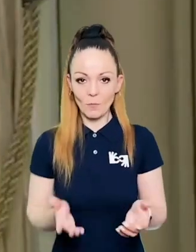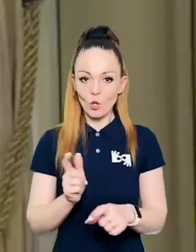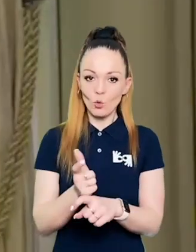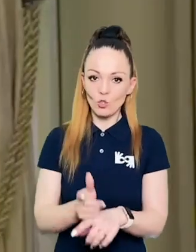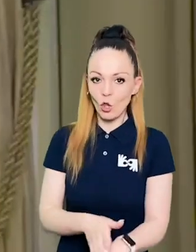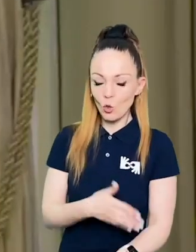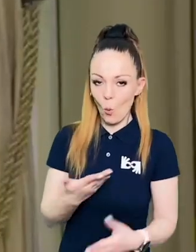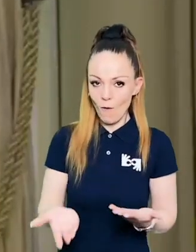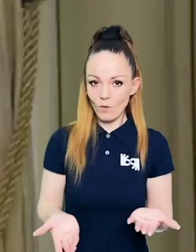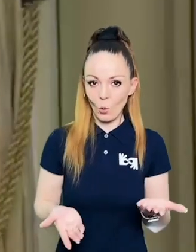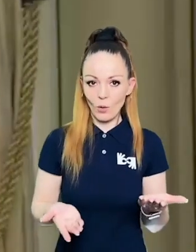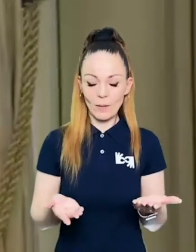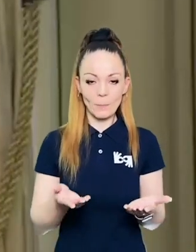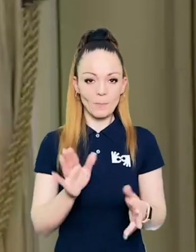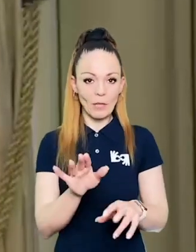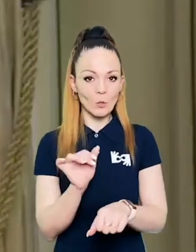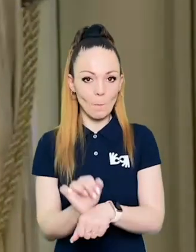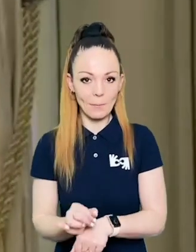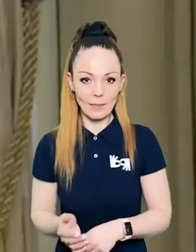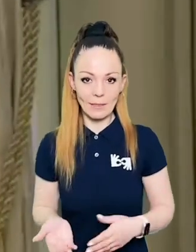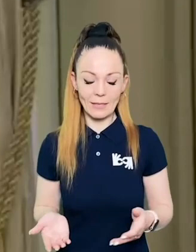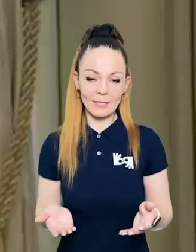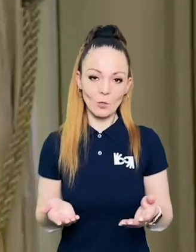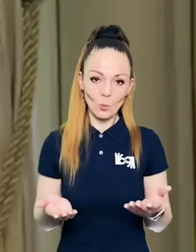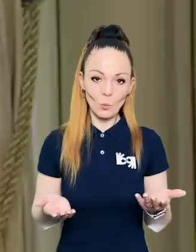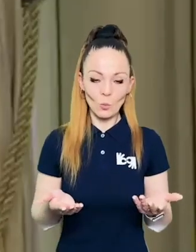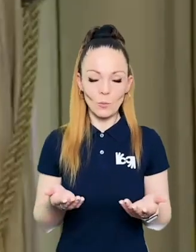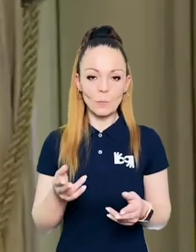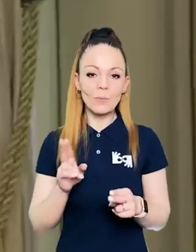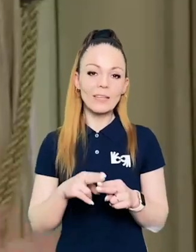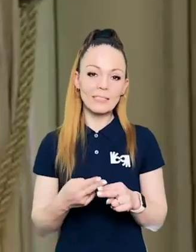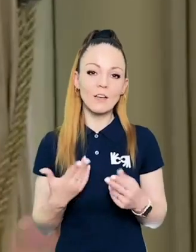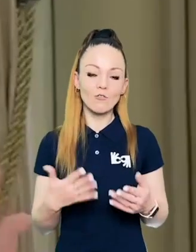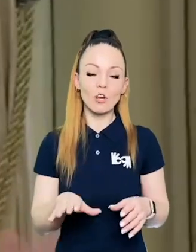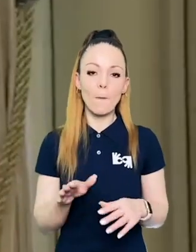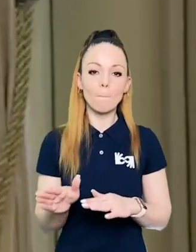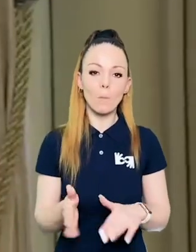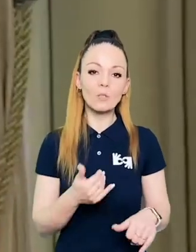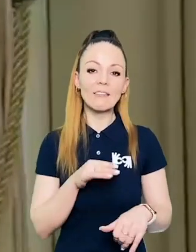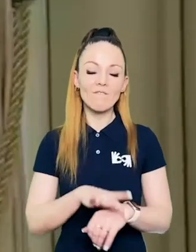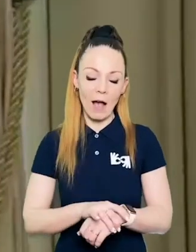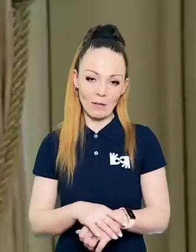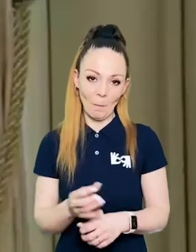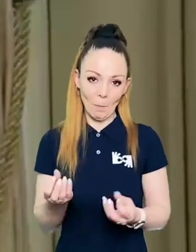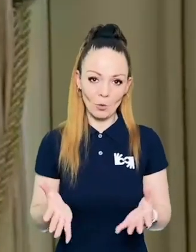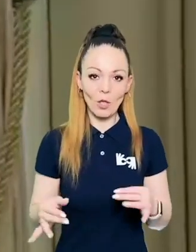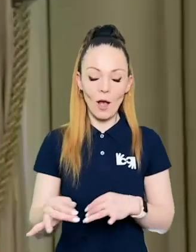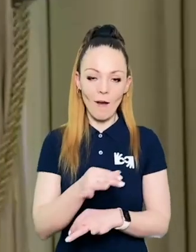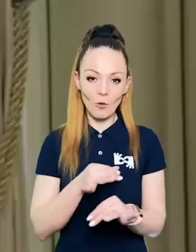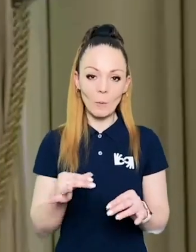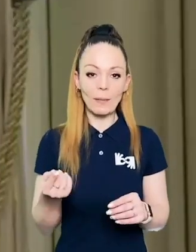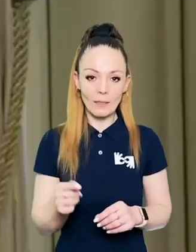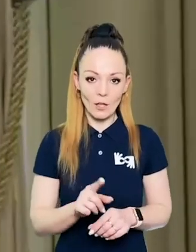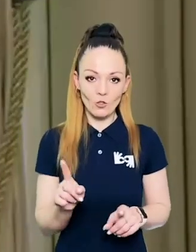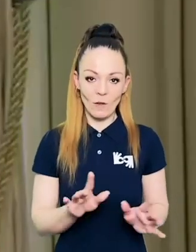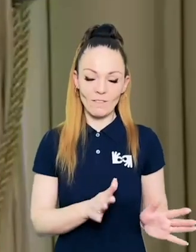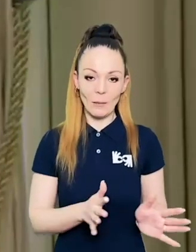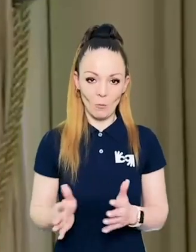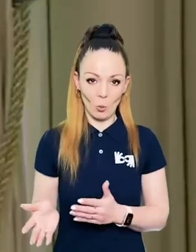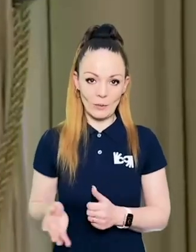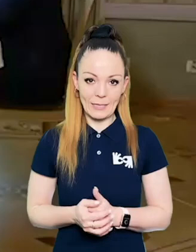7. Дуже довго. Зупинись. Ну, але це вже постфактум. Ми просто обговорюємо те, що